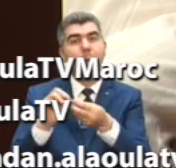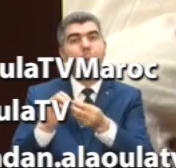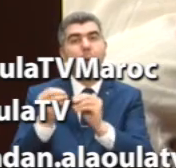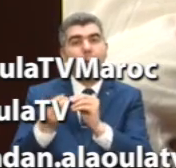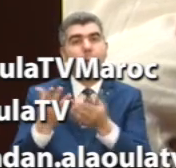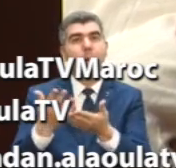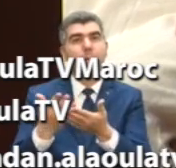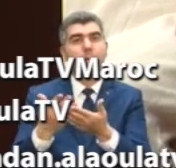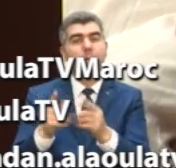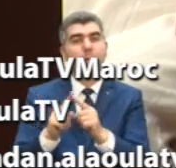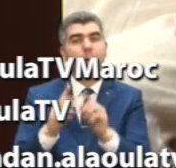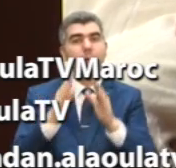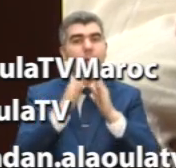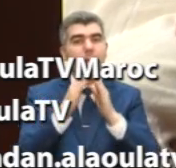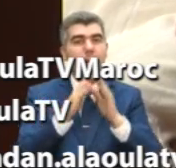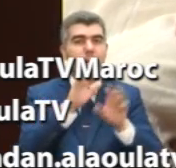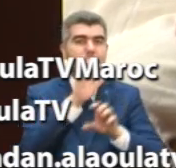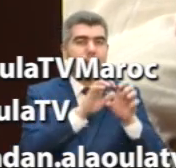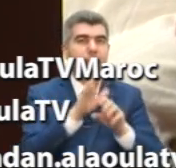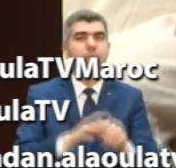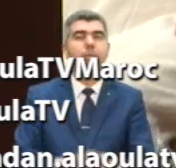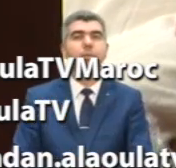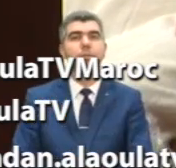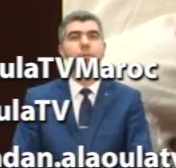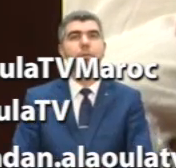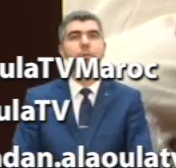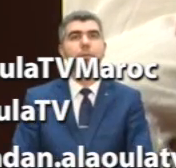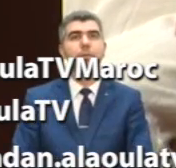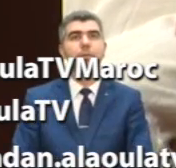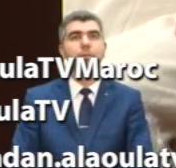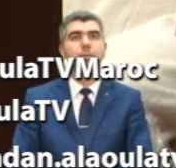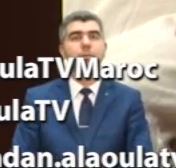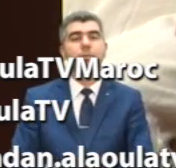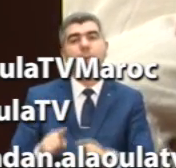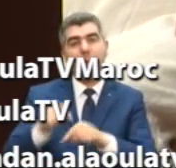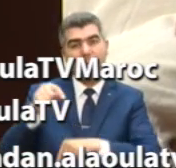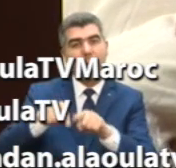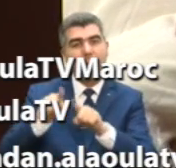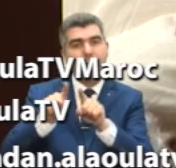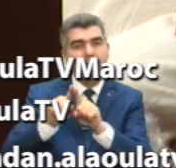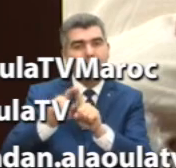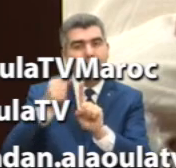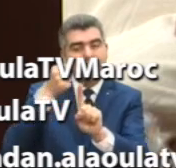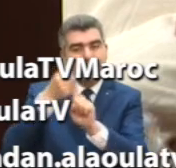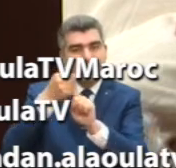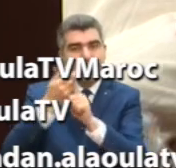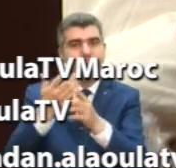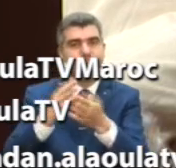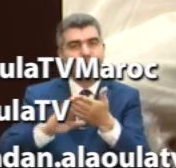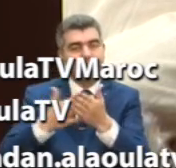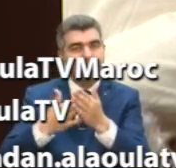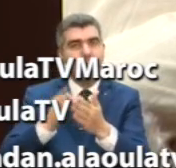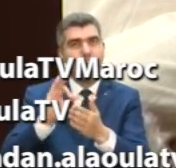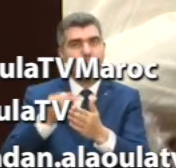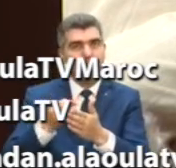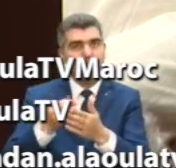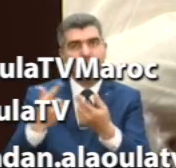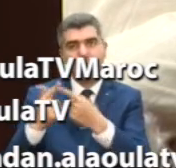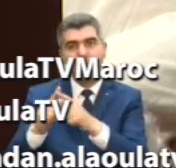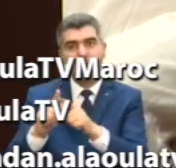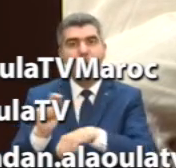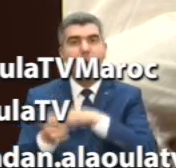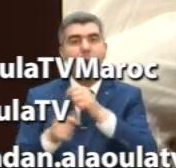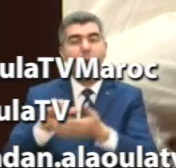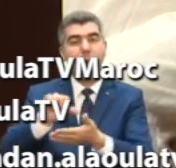ديال مدن الصفيح. إذن كان إنجازات، كان خصنا نعطيو واحد العناية خاصة للمسألة ديال العالم